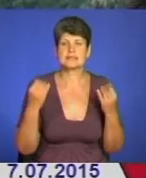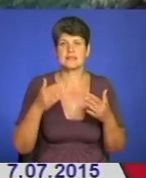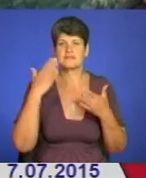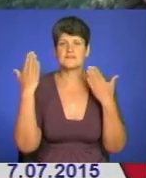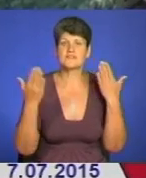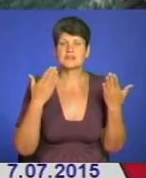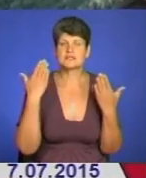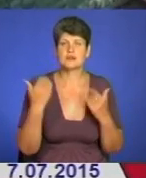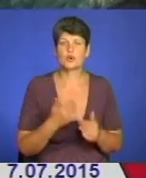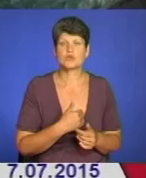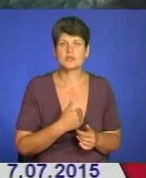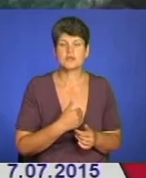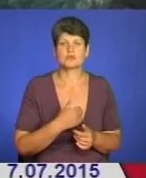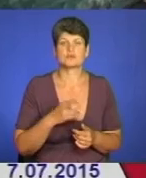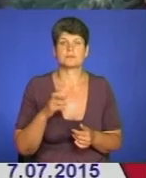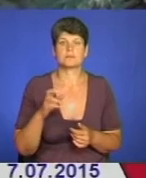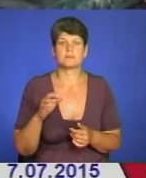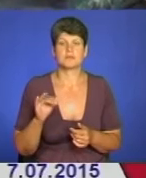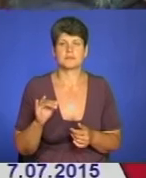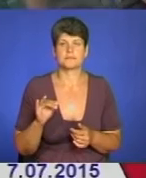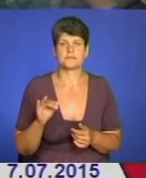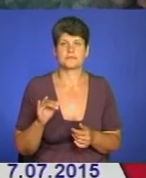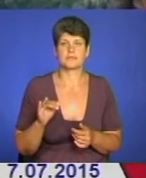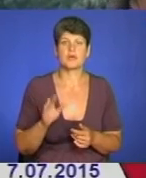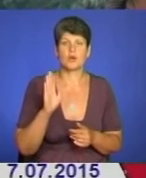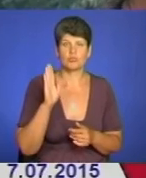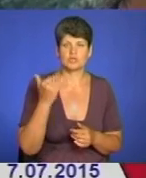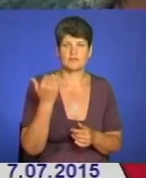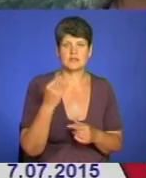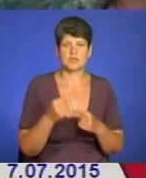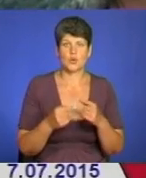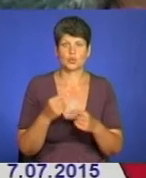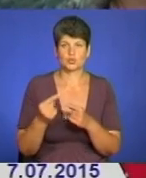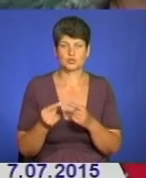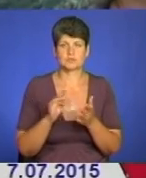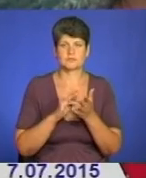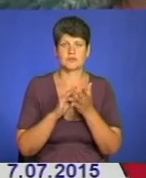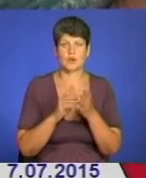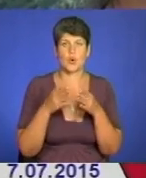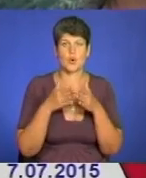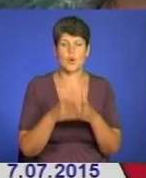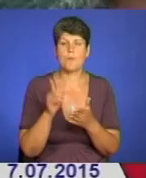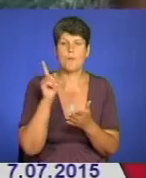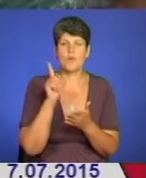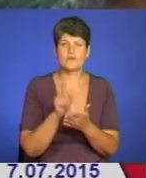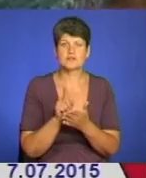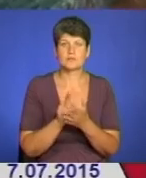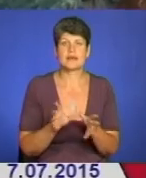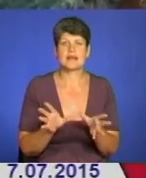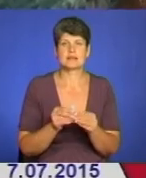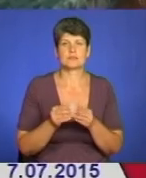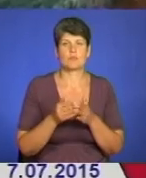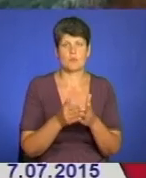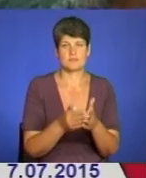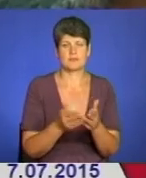веселий, хотілося б дуже. Буде ваша онучка мандрувати кораликом? Обов'язково, обов'язково. Ми разом попливемо,